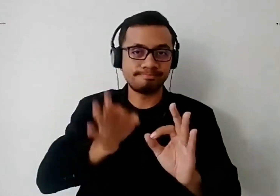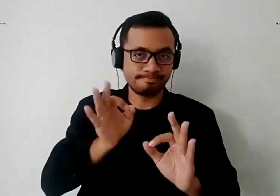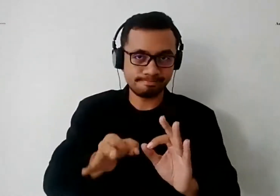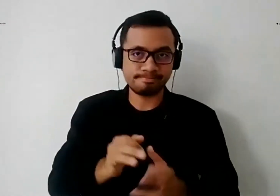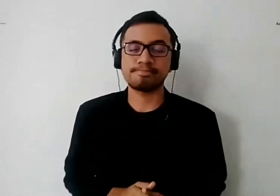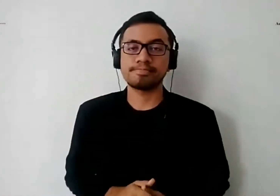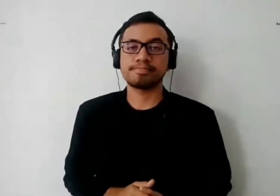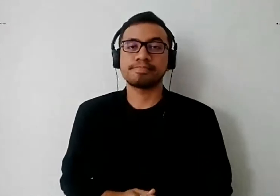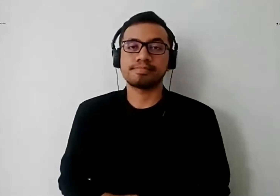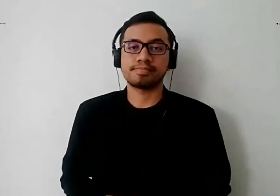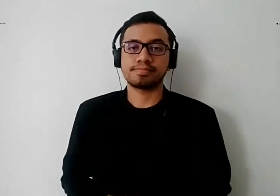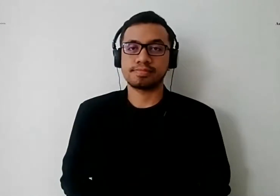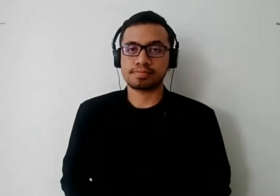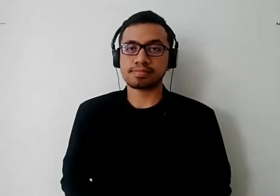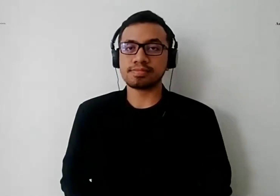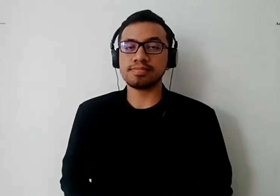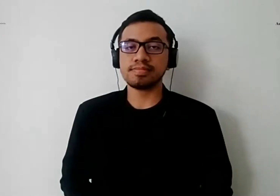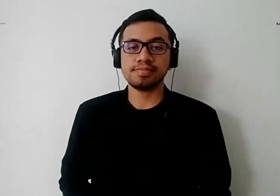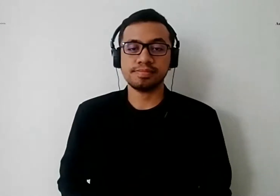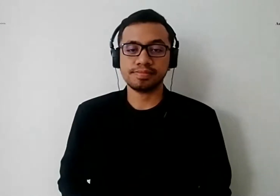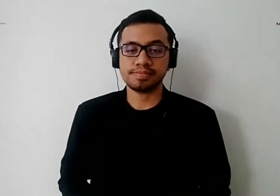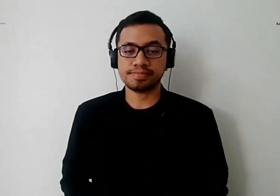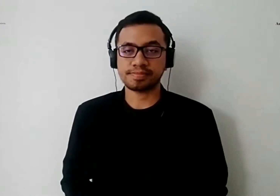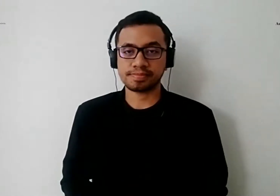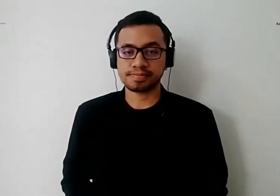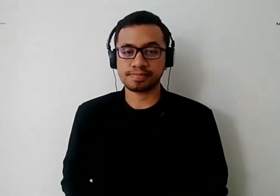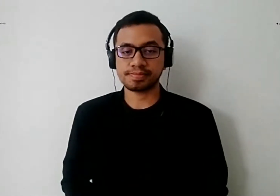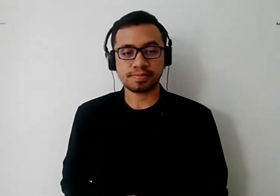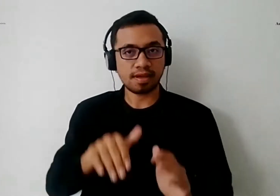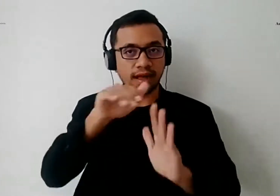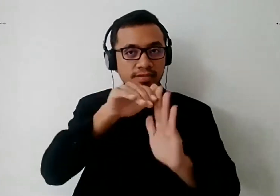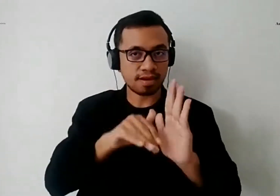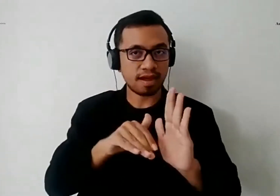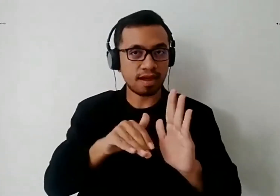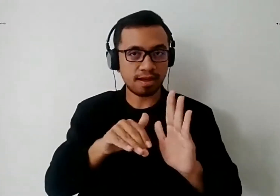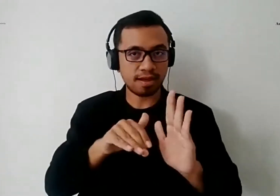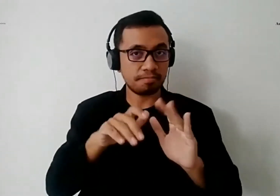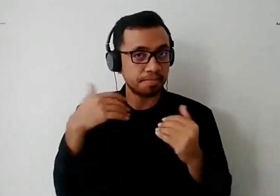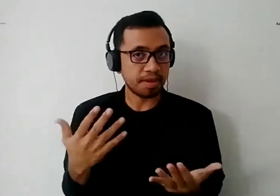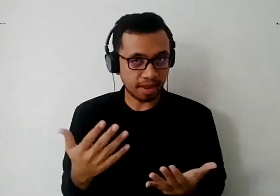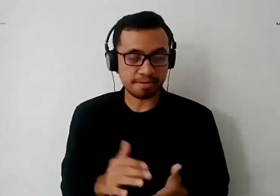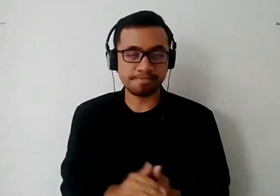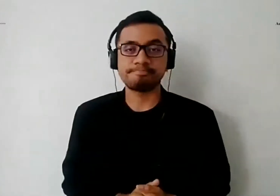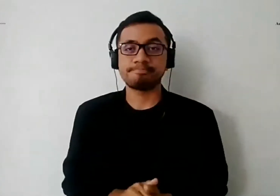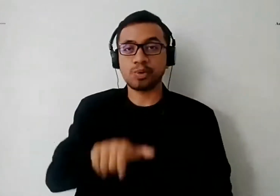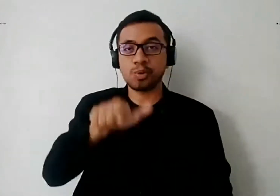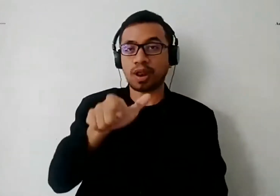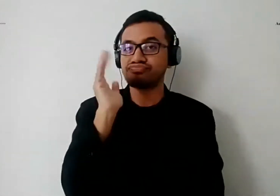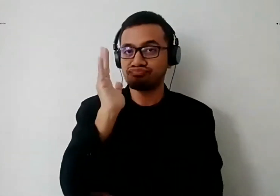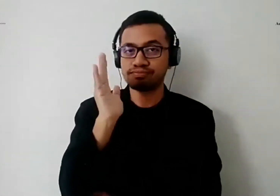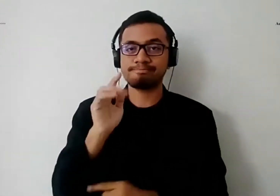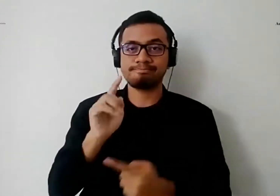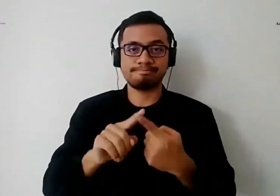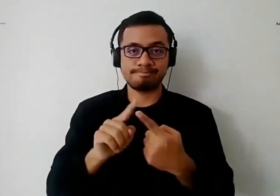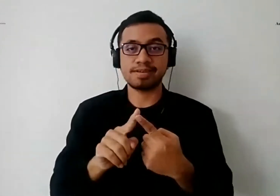Ruli dan Mbak Tamiang. Teknis acara kita adalah setiap pembicara kita akan berikan waktu 15 menit untuk